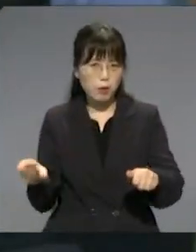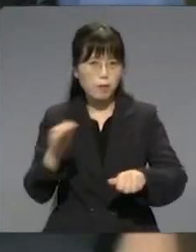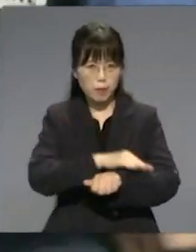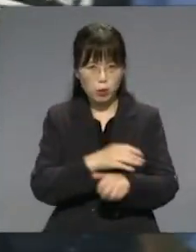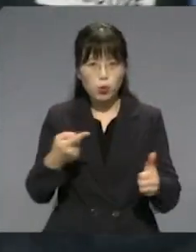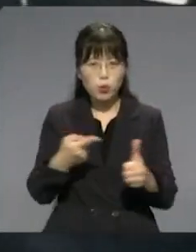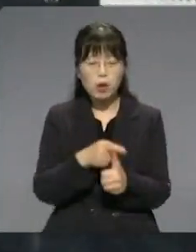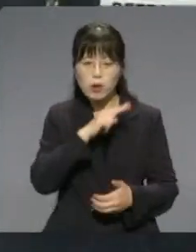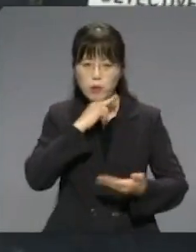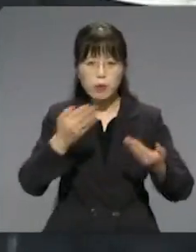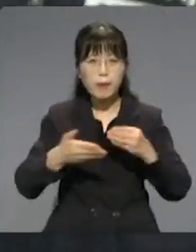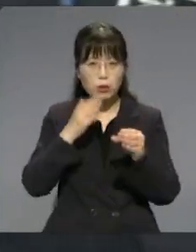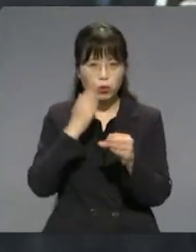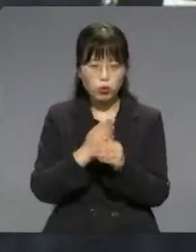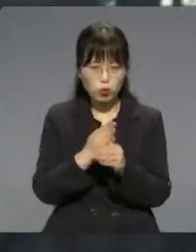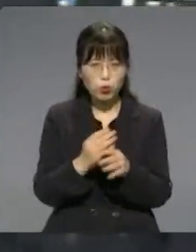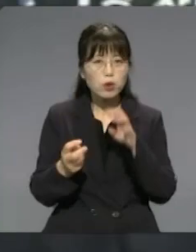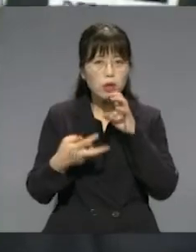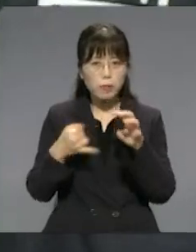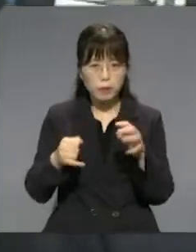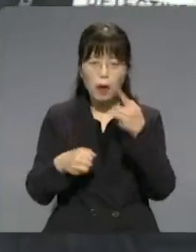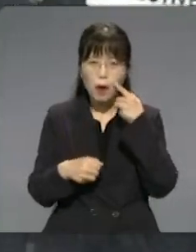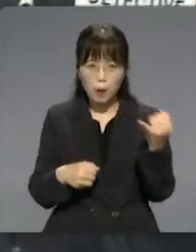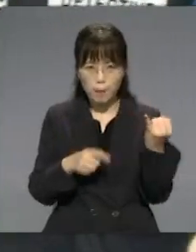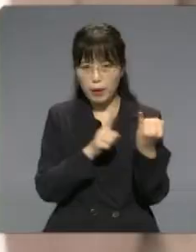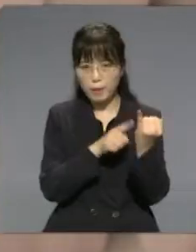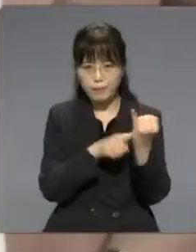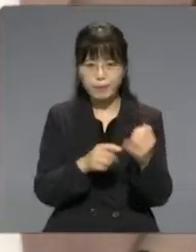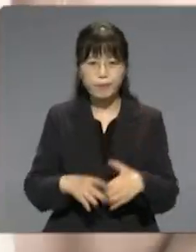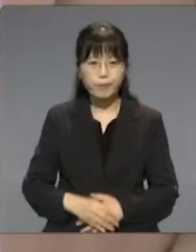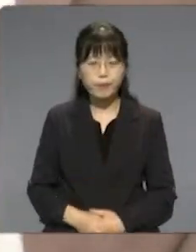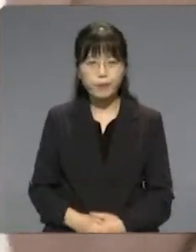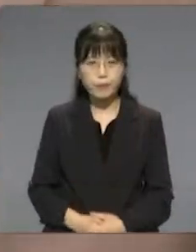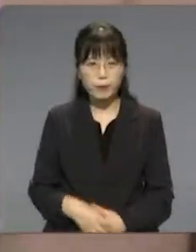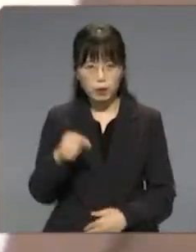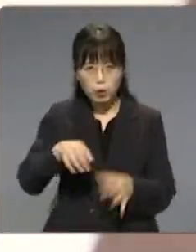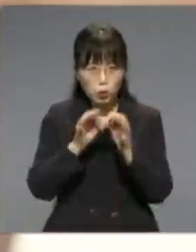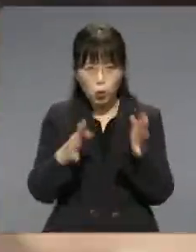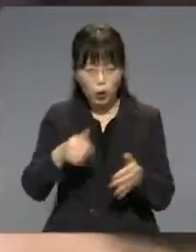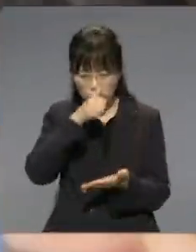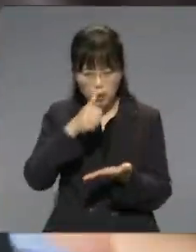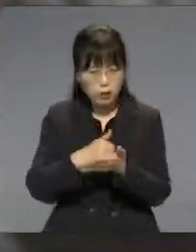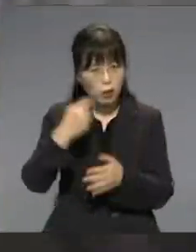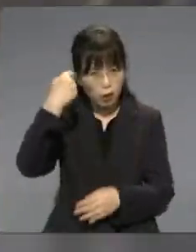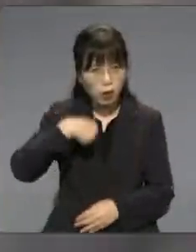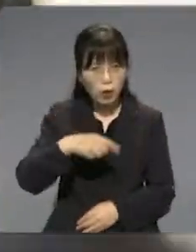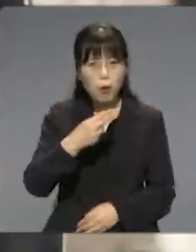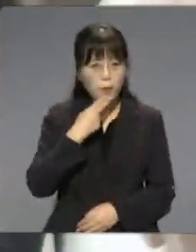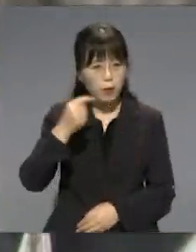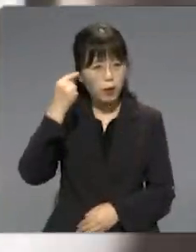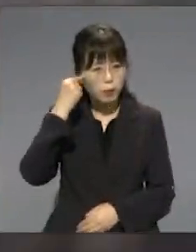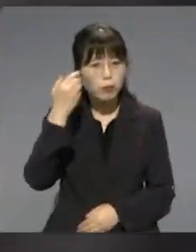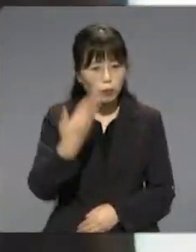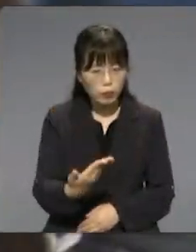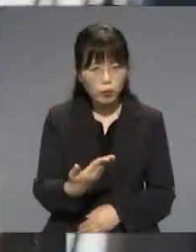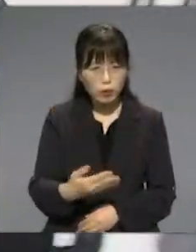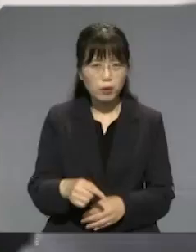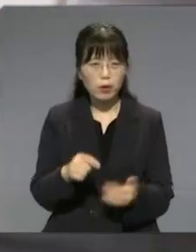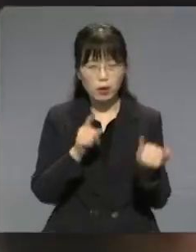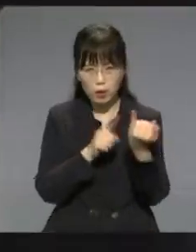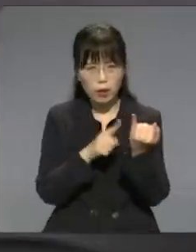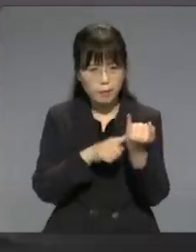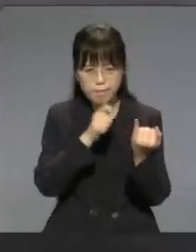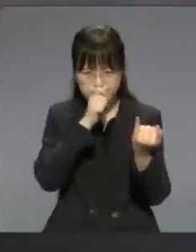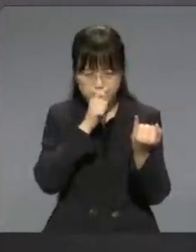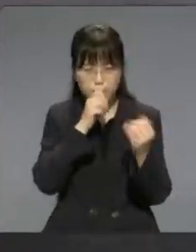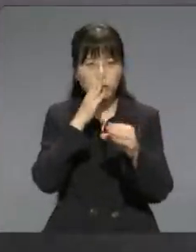안매장하고 살해한 혐의를 받는 40대 친모 A씨입니다. 그동안 죄책감이 없었냐는 취재진 질문에 A씨는